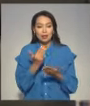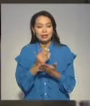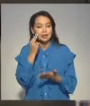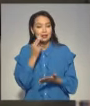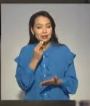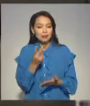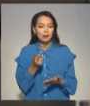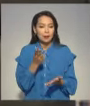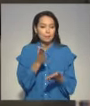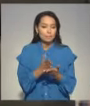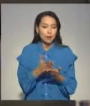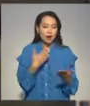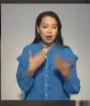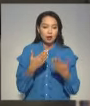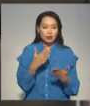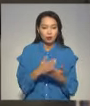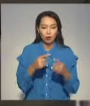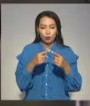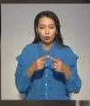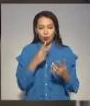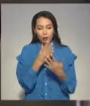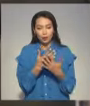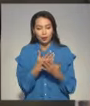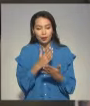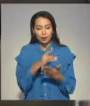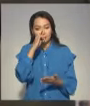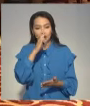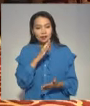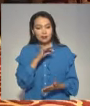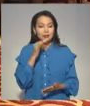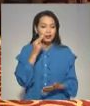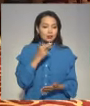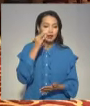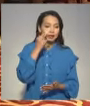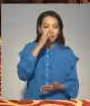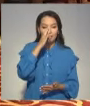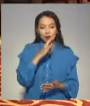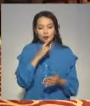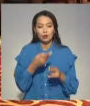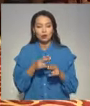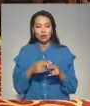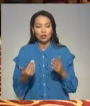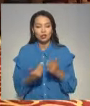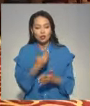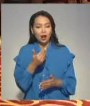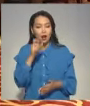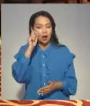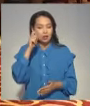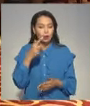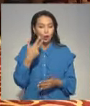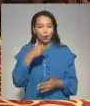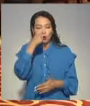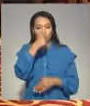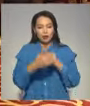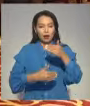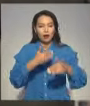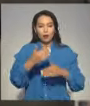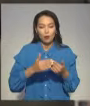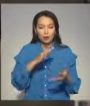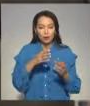тығыз байланыстарыңызды тағы да растайды. Қытай мен Қазақстан Қытай-Қазақ қатынастарының жаңа алтын 30 жылдығына қадам басты. Біздің